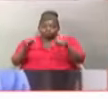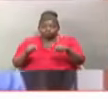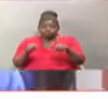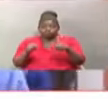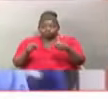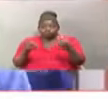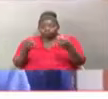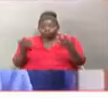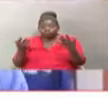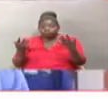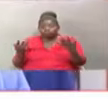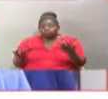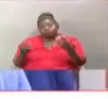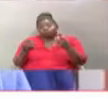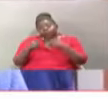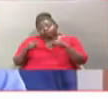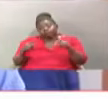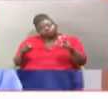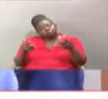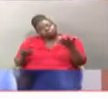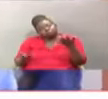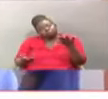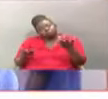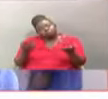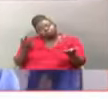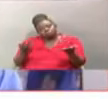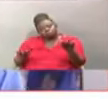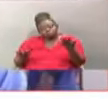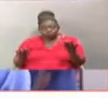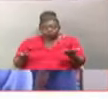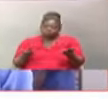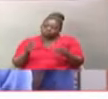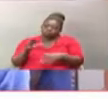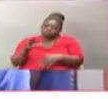okukola naye alhamdulillah era tetuyisiddwa bubi.